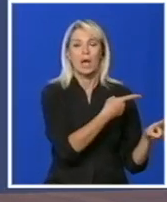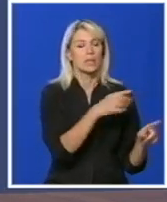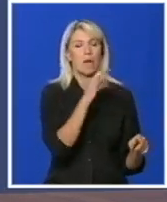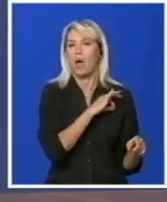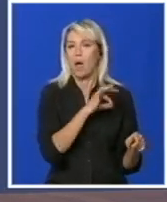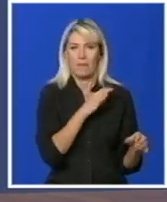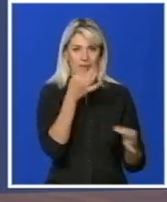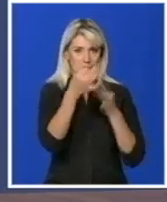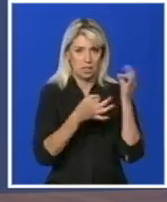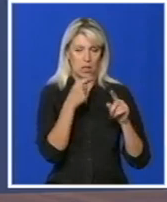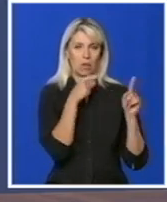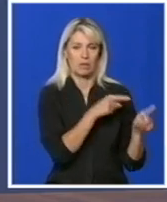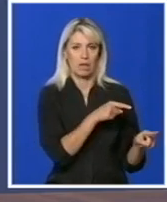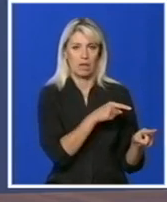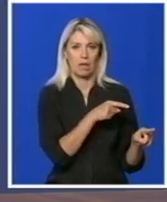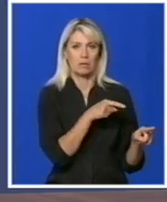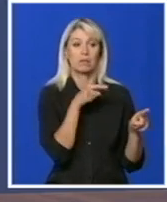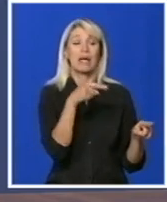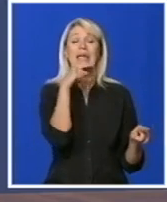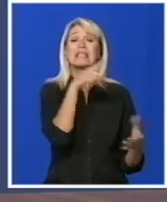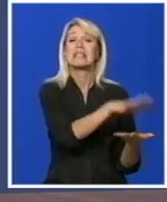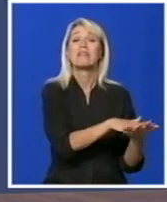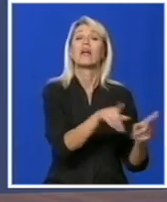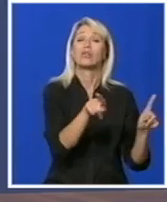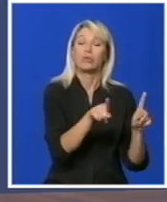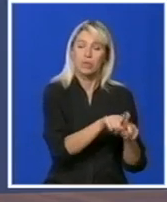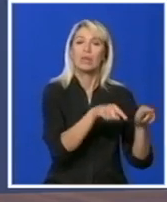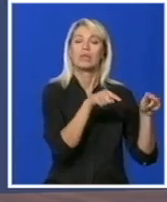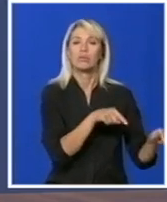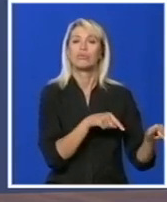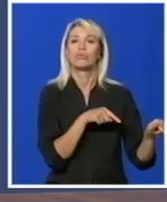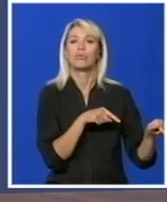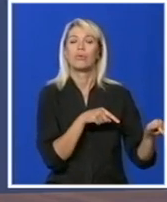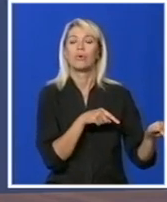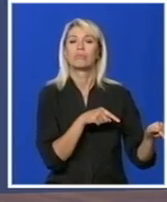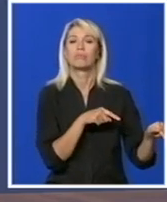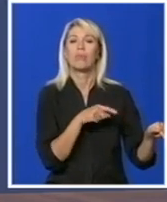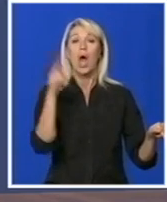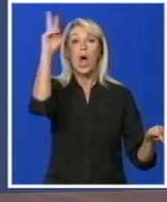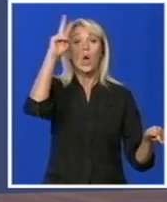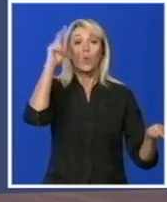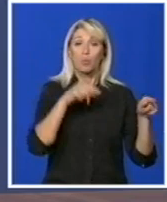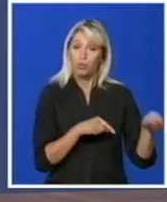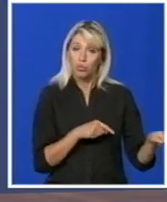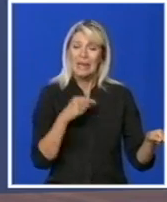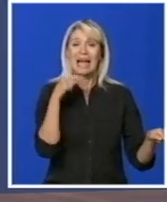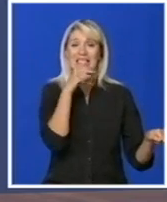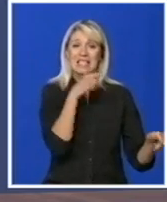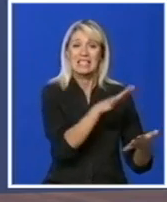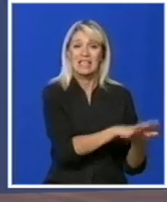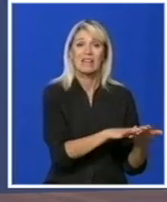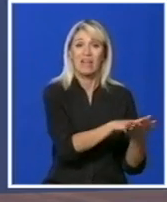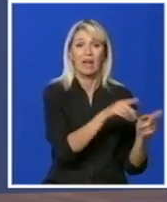test. Zatim, u toj crvenoj zoni se nalazi i Rumunija, koja u ovom